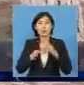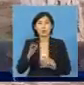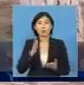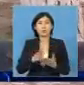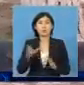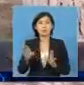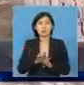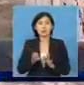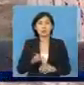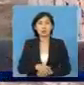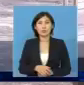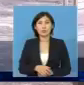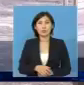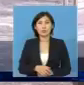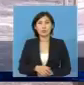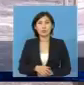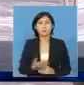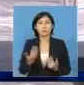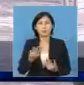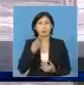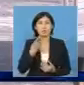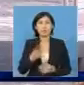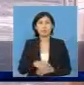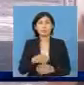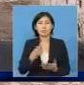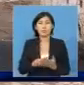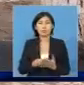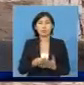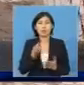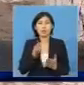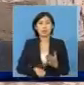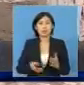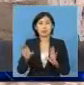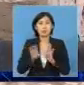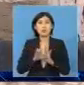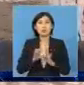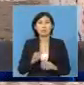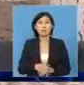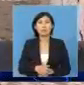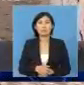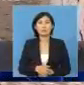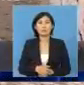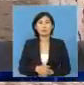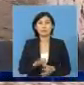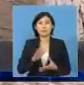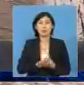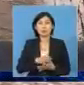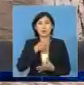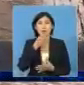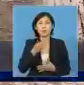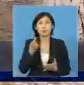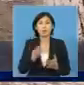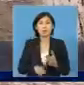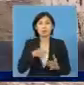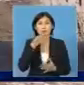естіп жатырмыз. Енді кірейін деп тұрмын аптекке. Бағалары арзандаған дейді. Мен өзім алғаным жоқ, таныстарым алды, арзандаған